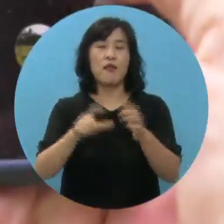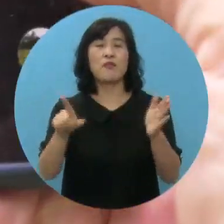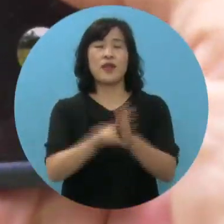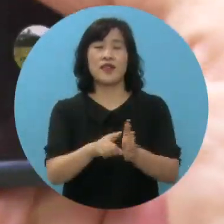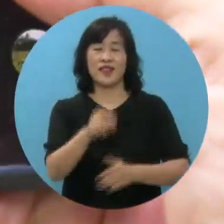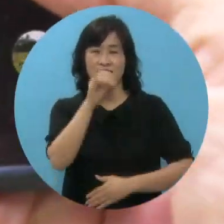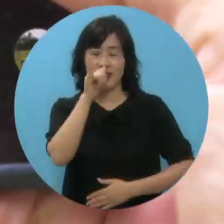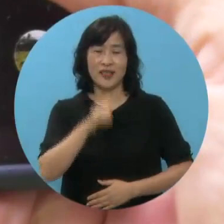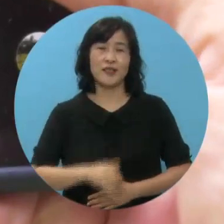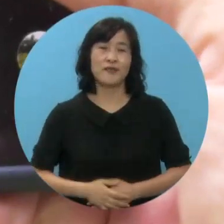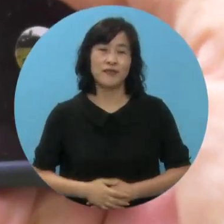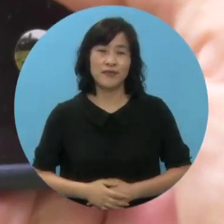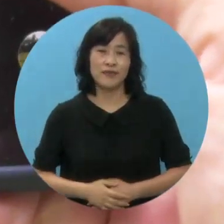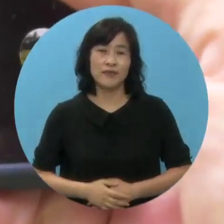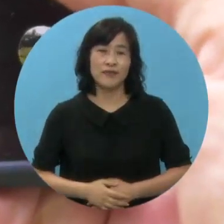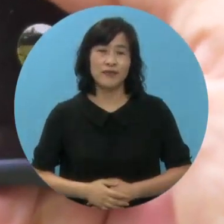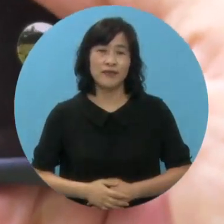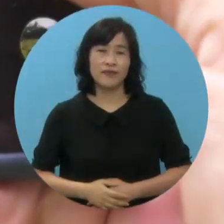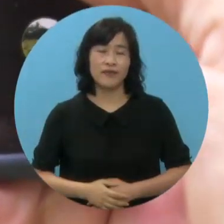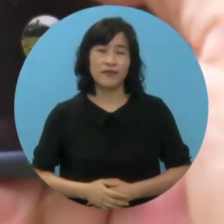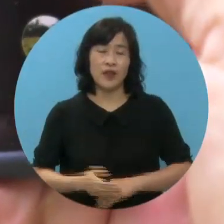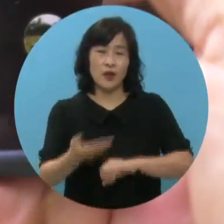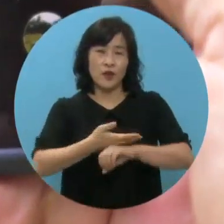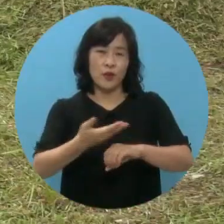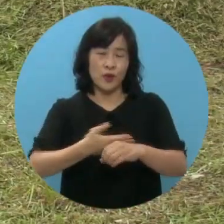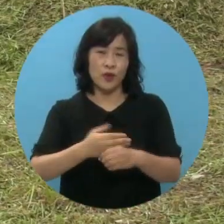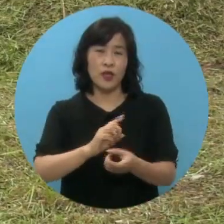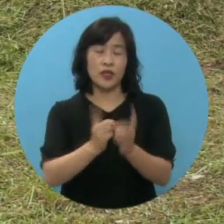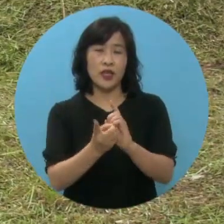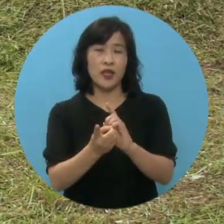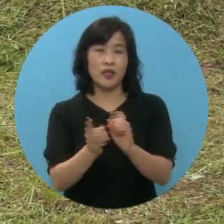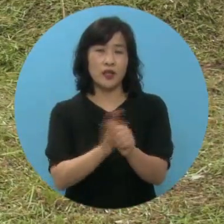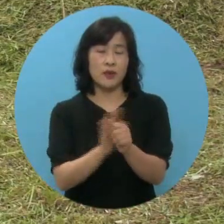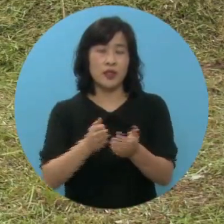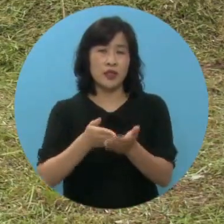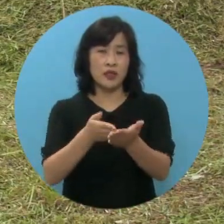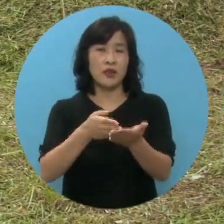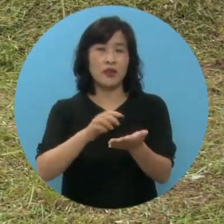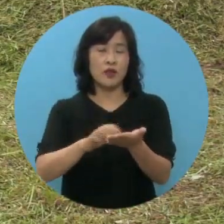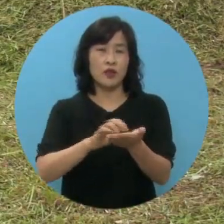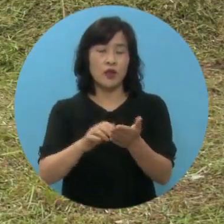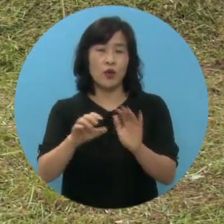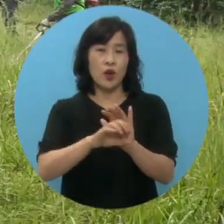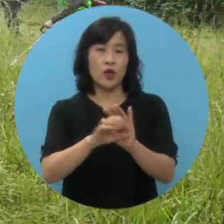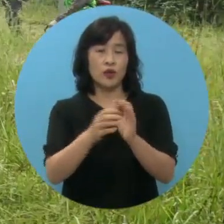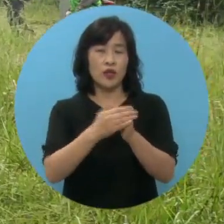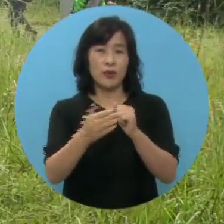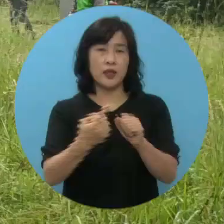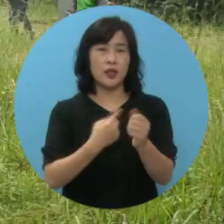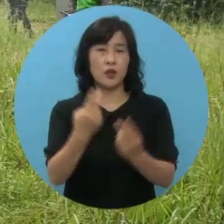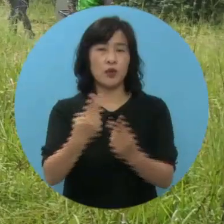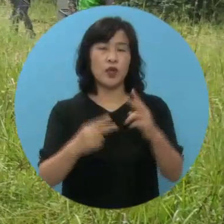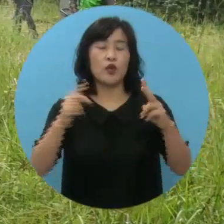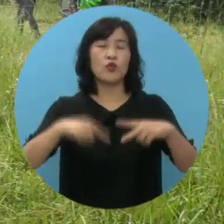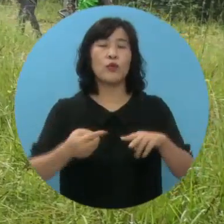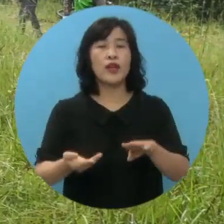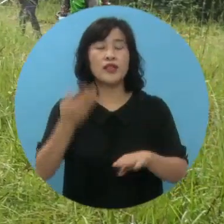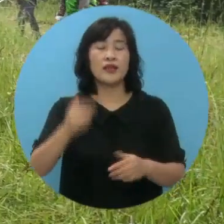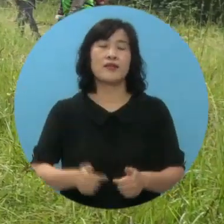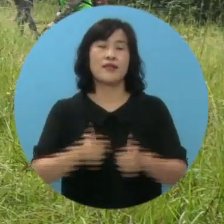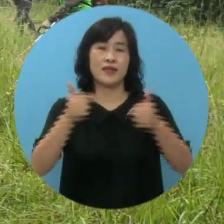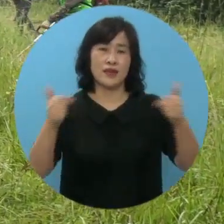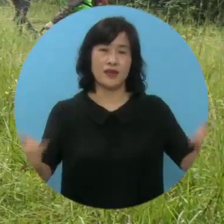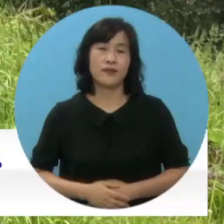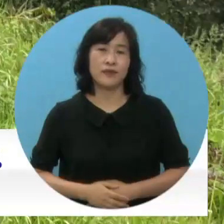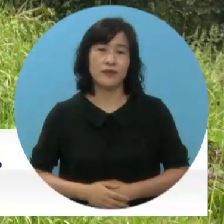서비스로 신뢰를 높입니다. 벌초 대행 서비스 신청 건수는 코로나19로 예년보다 2배 이상